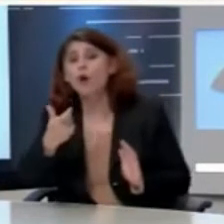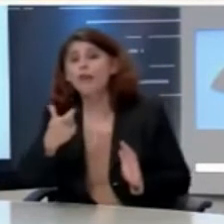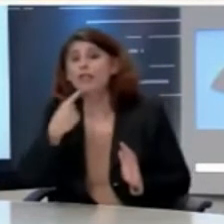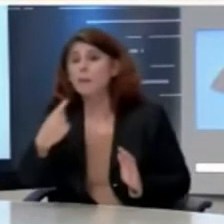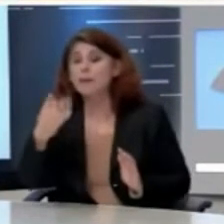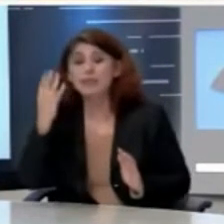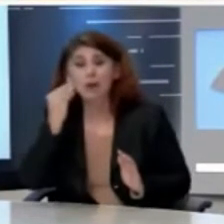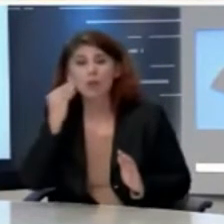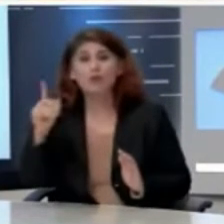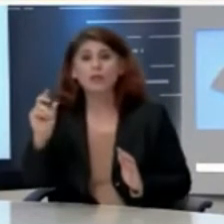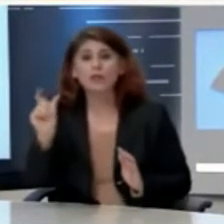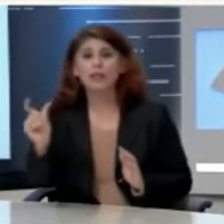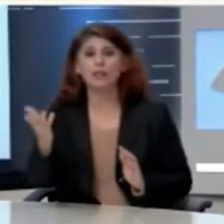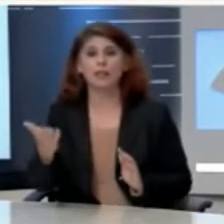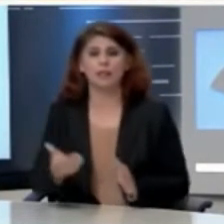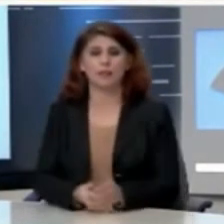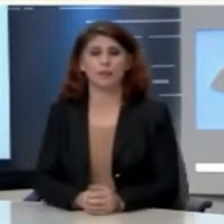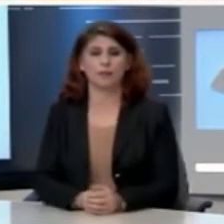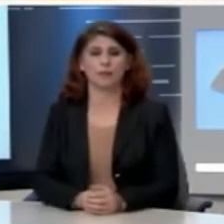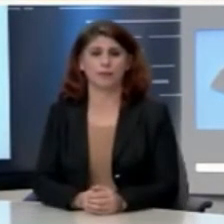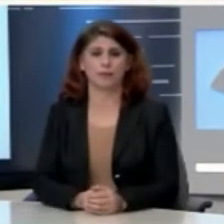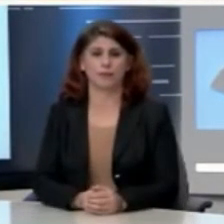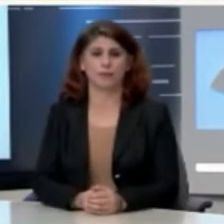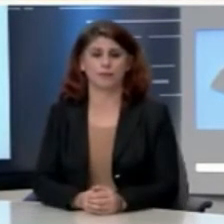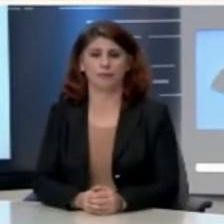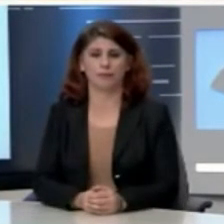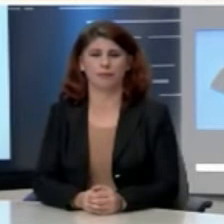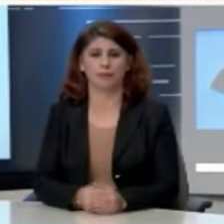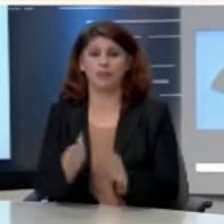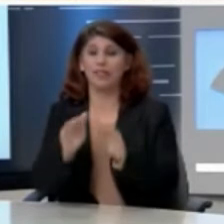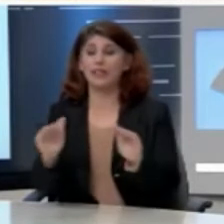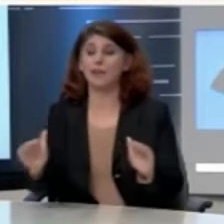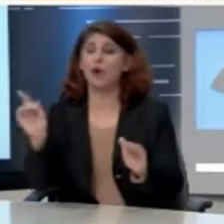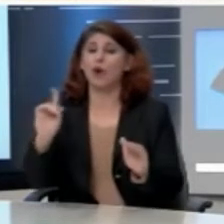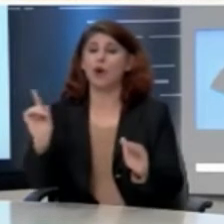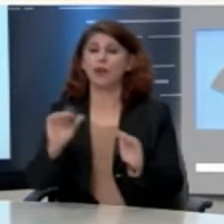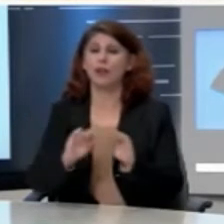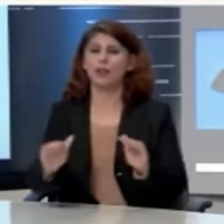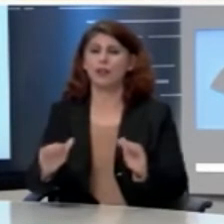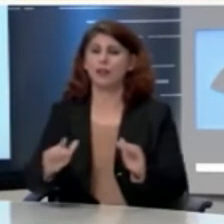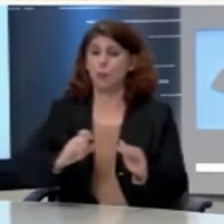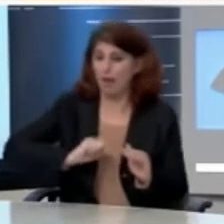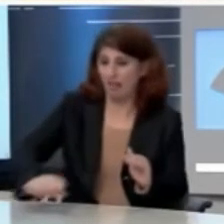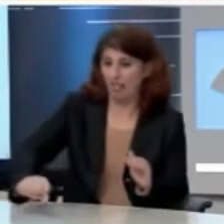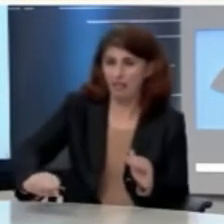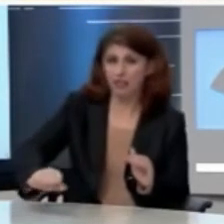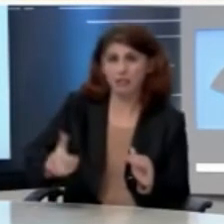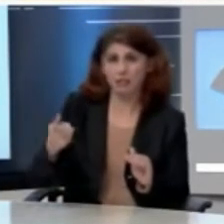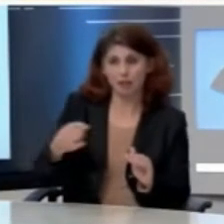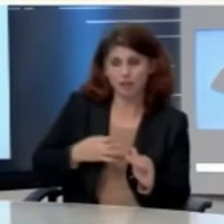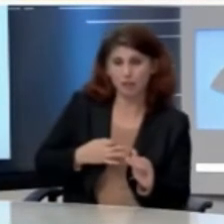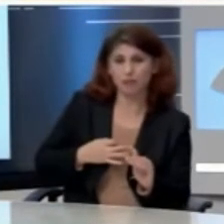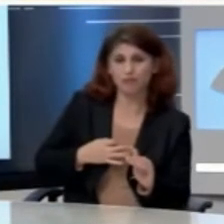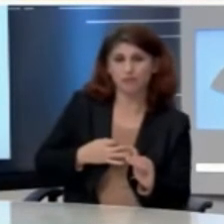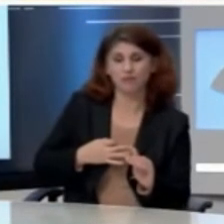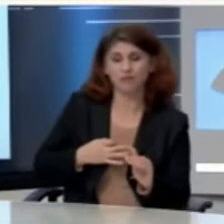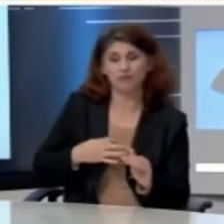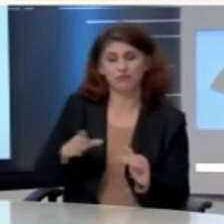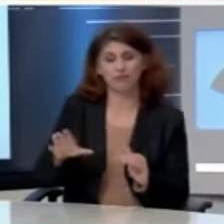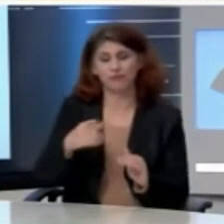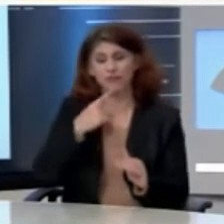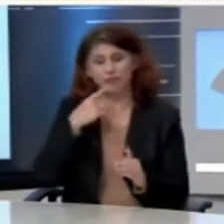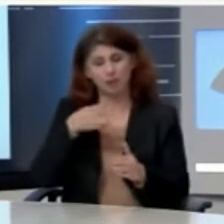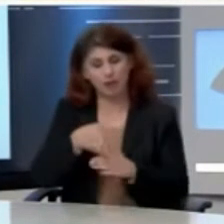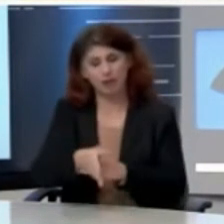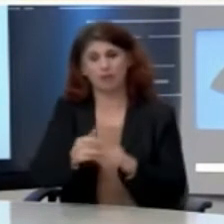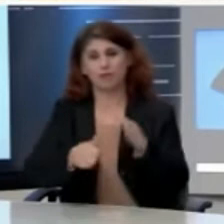Παρακαλώ. Ηρεμία. Όχι ηρεμία, κύριε Πρόεδρε, όταν μου λέει το παραχέσατε. Το κατάλαβα και γι' αυτό ακριβώς έκανα